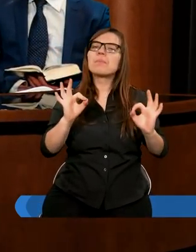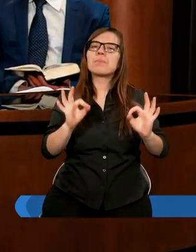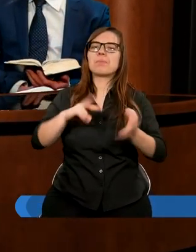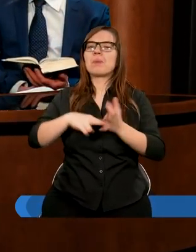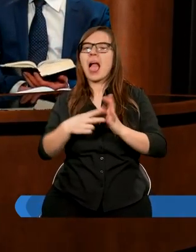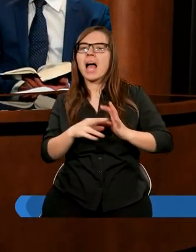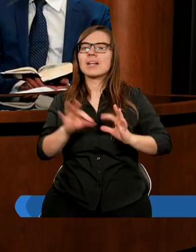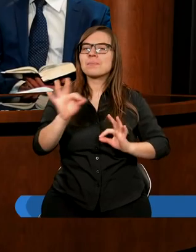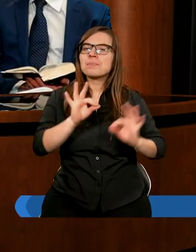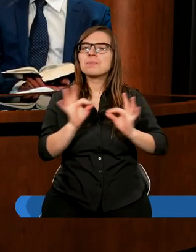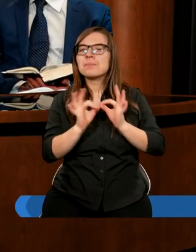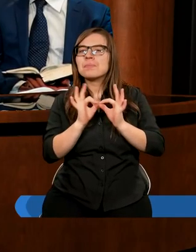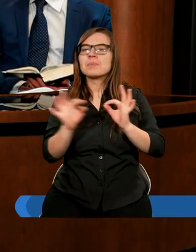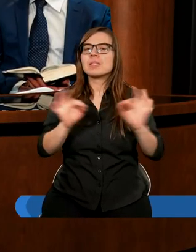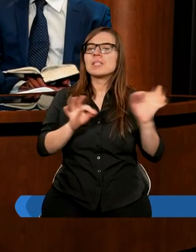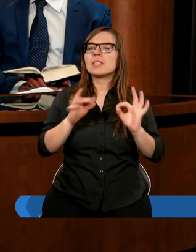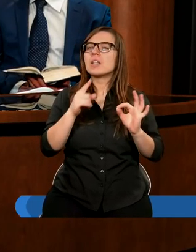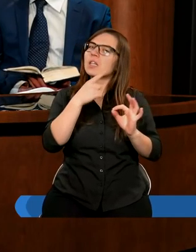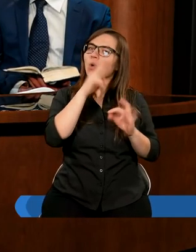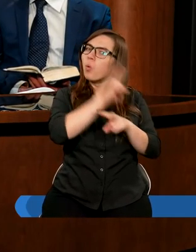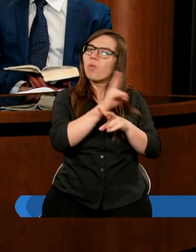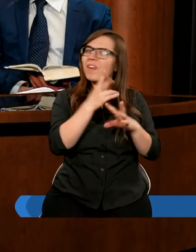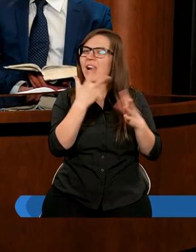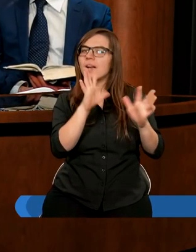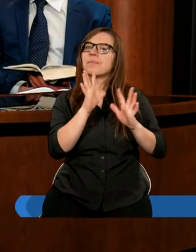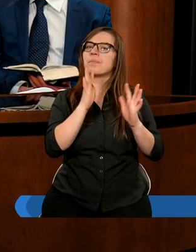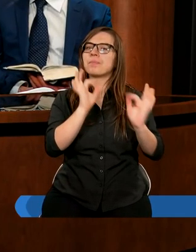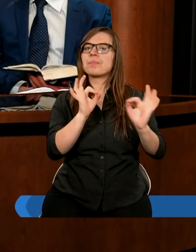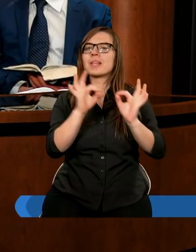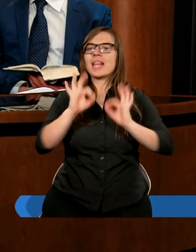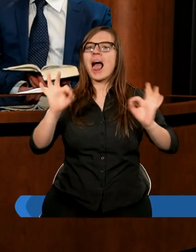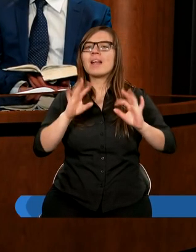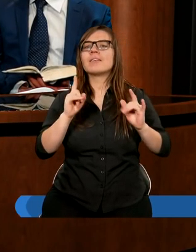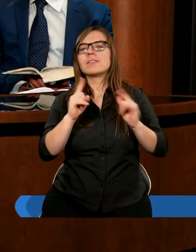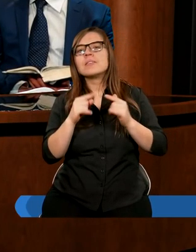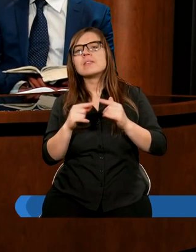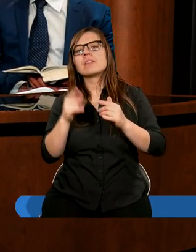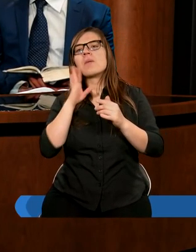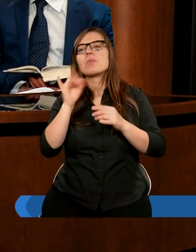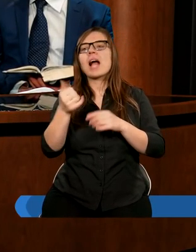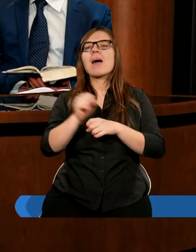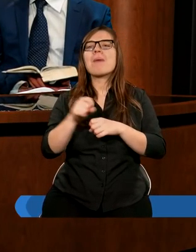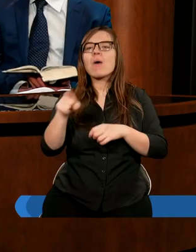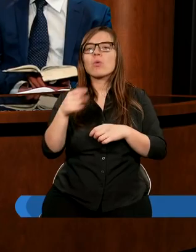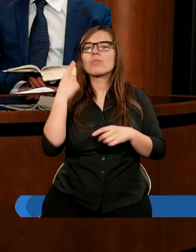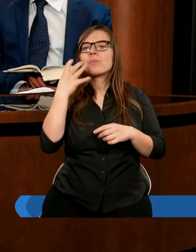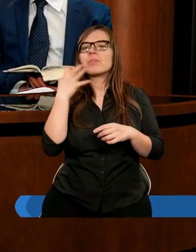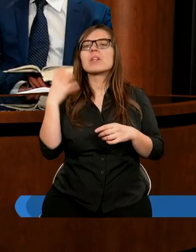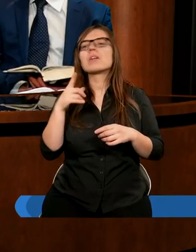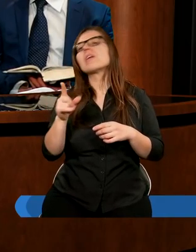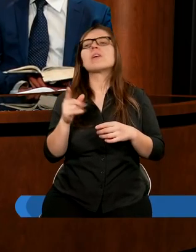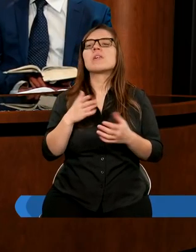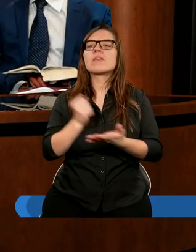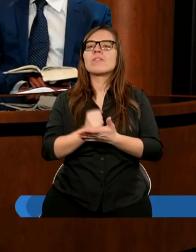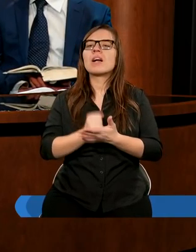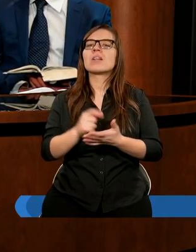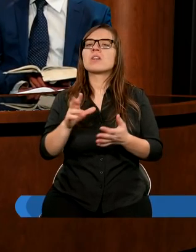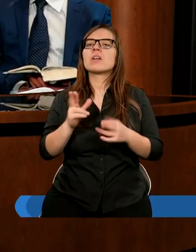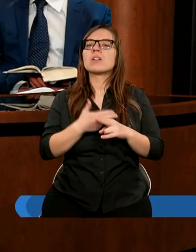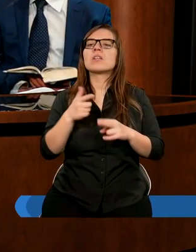rozstrzygnąć to, bo czasami, tak jak już tutaj Małgosiu, wspomniałaś chociażby ta kwestia